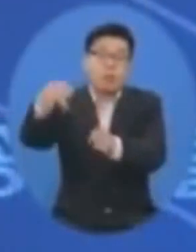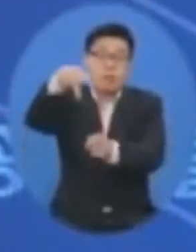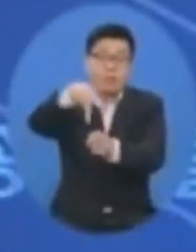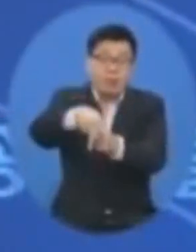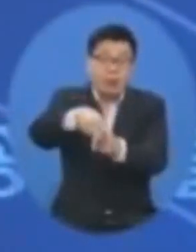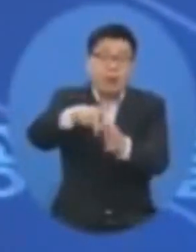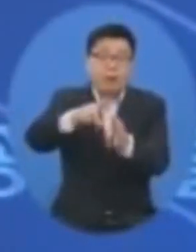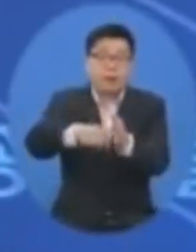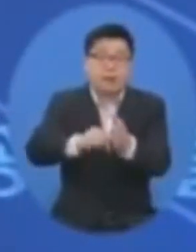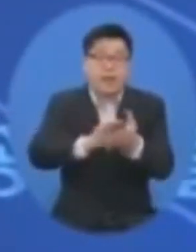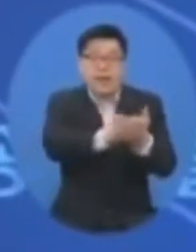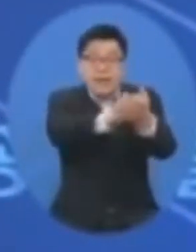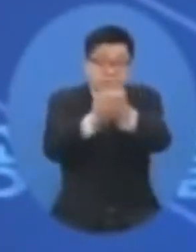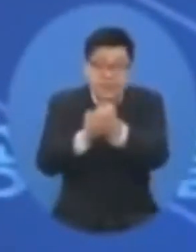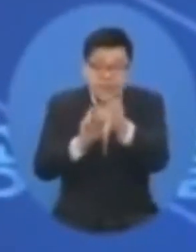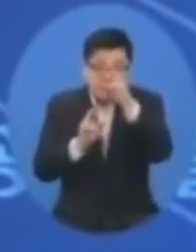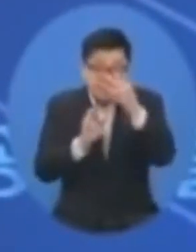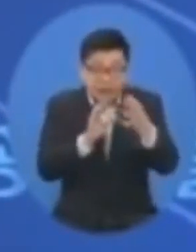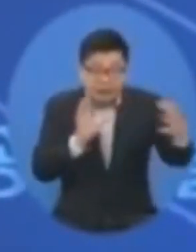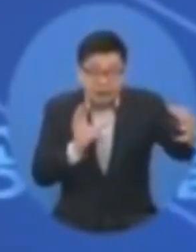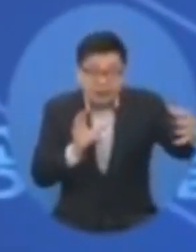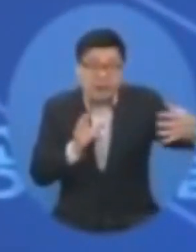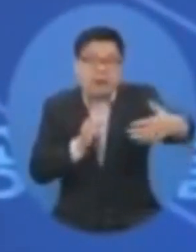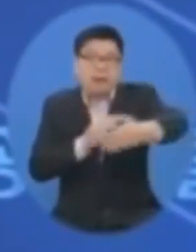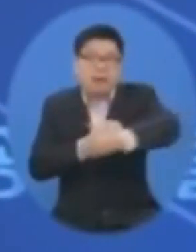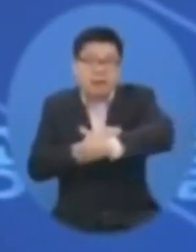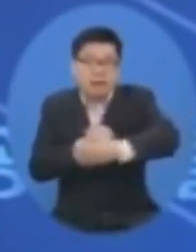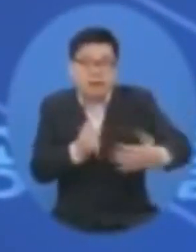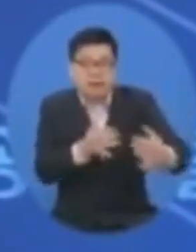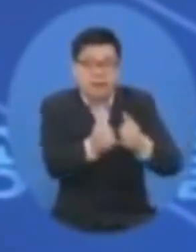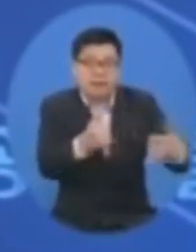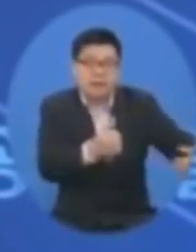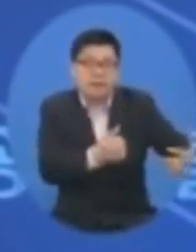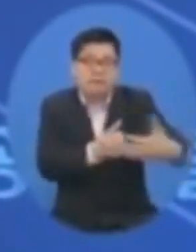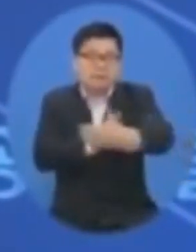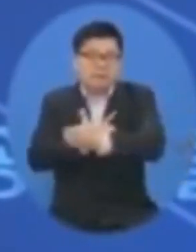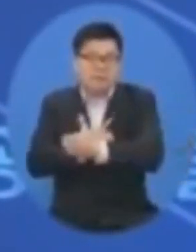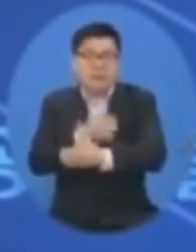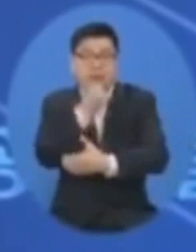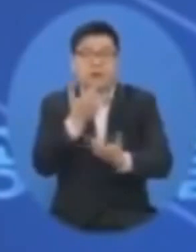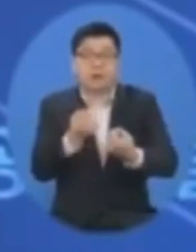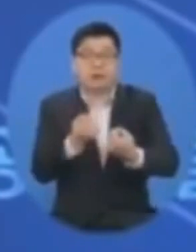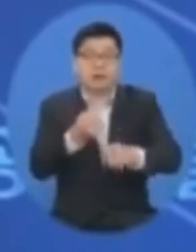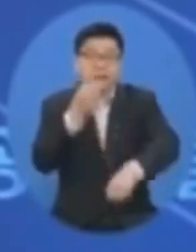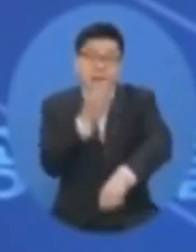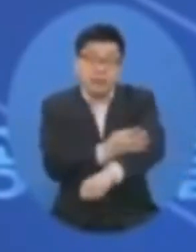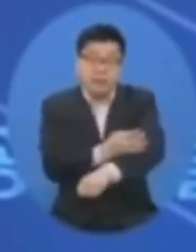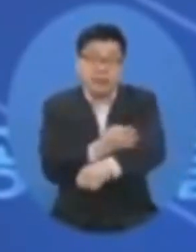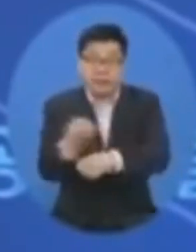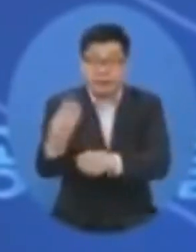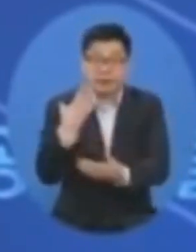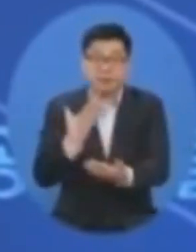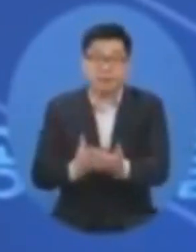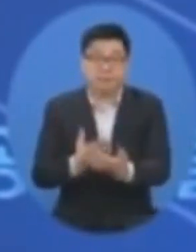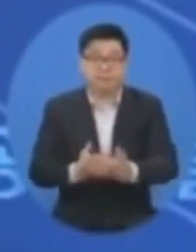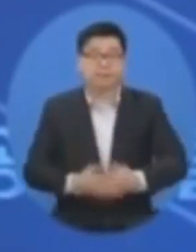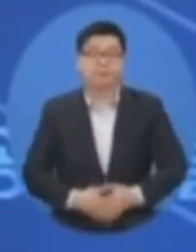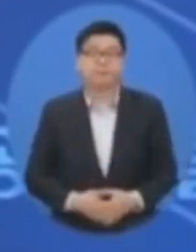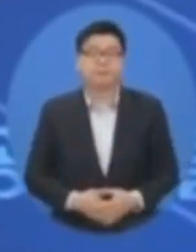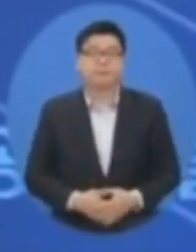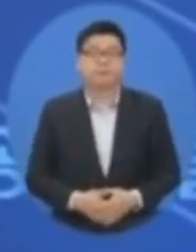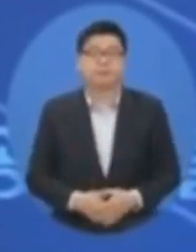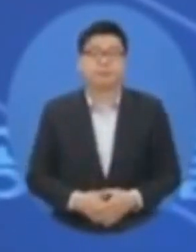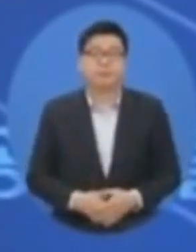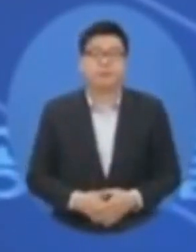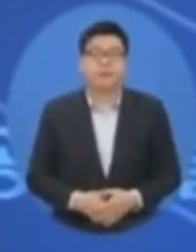친박으로 앉기에 적극 나서셨다 이런 평가가 있었습니다. 짧게 여쭤보겠습니다. 단답 형식으로 질문을 드릴게요.